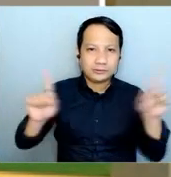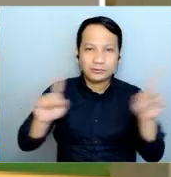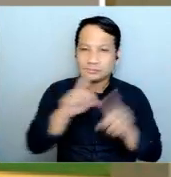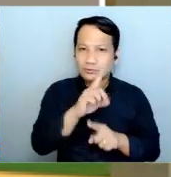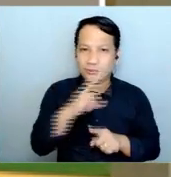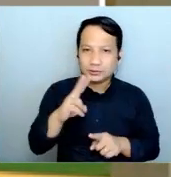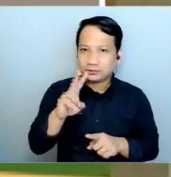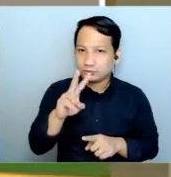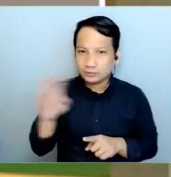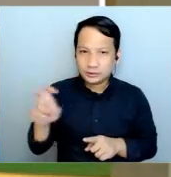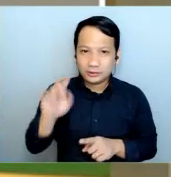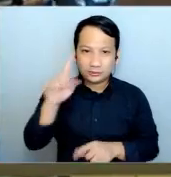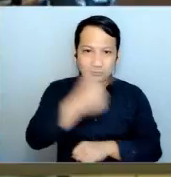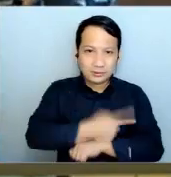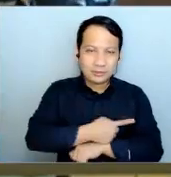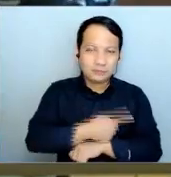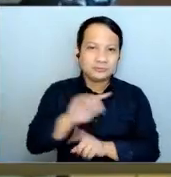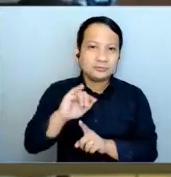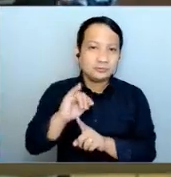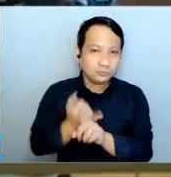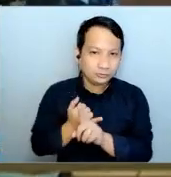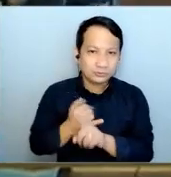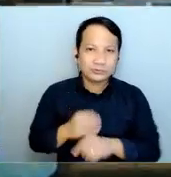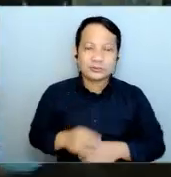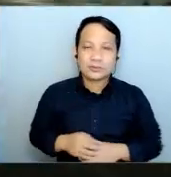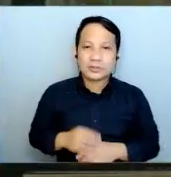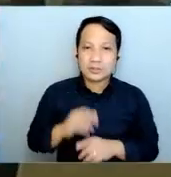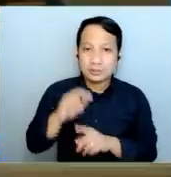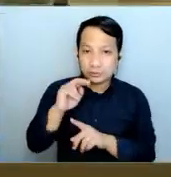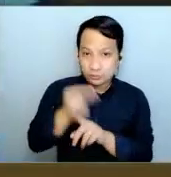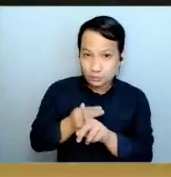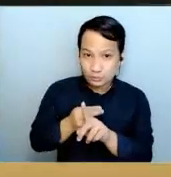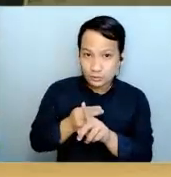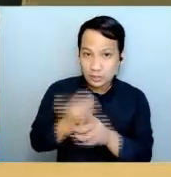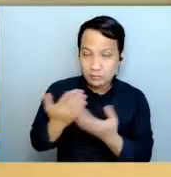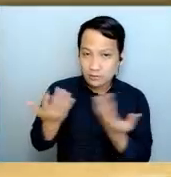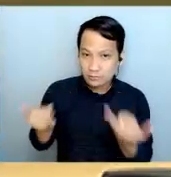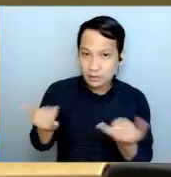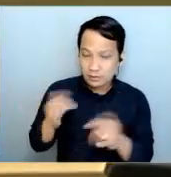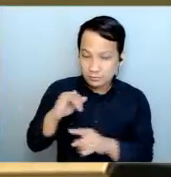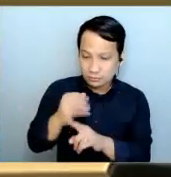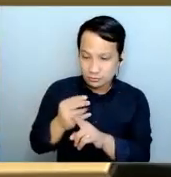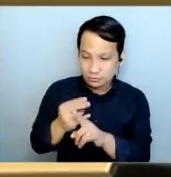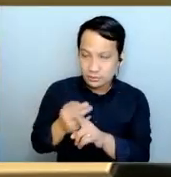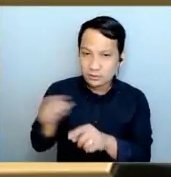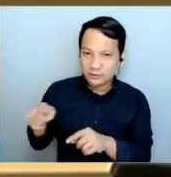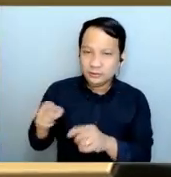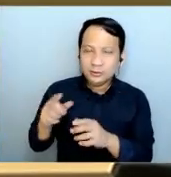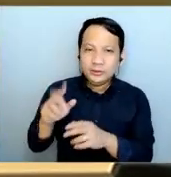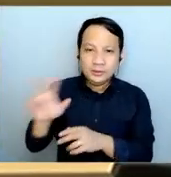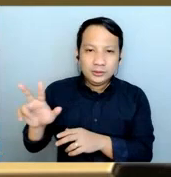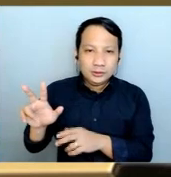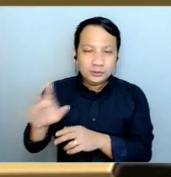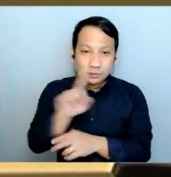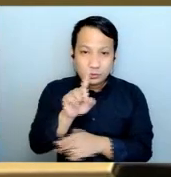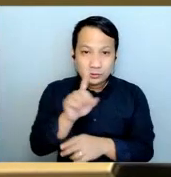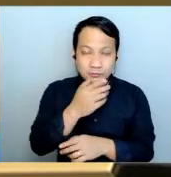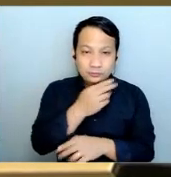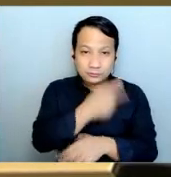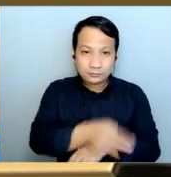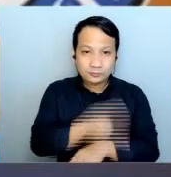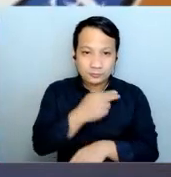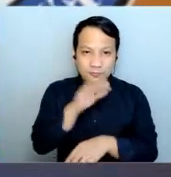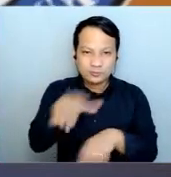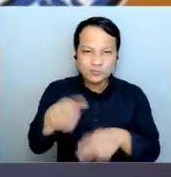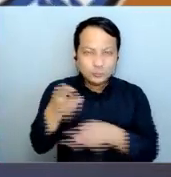calls per day noong Hunyo. Sa ngayon, may 43 call takers ang One Hospital Command Center. We're adjusting